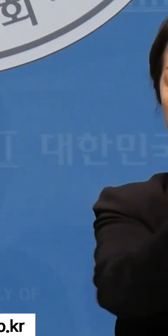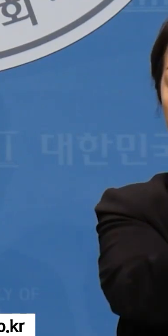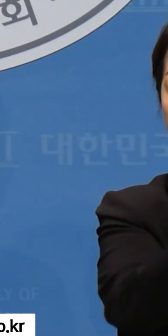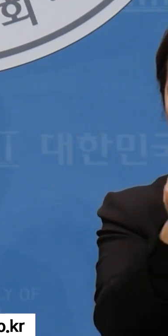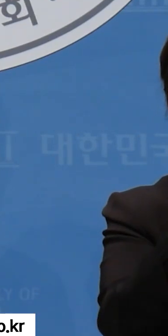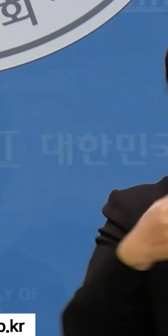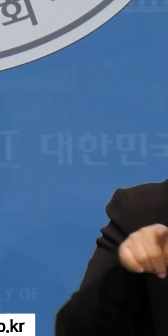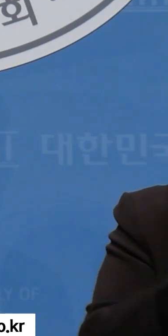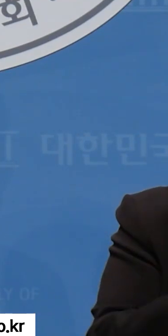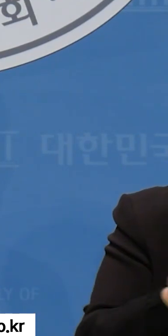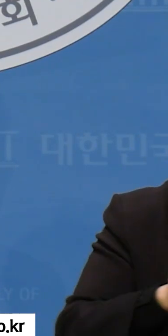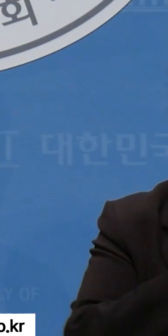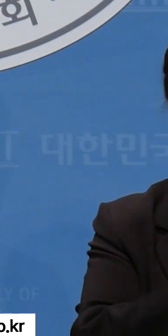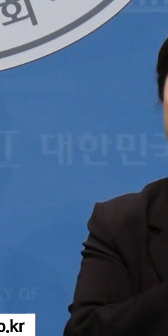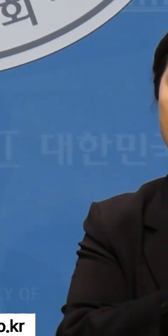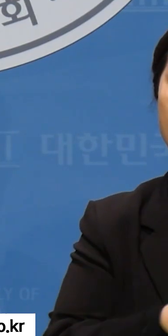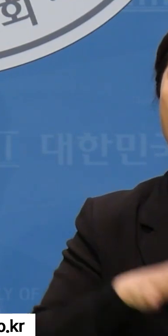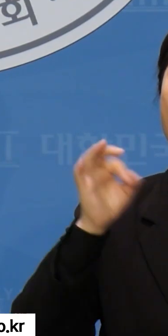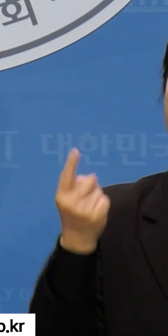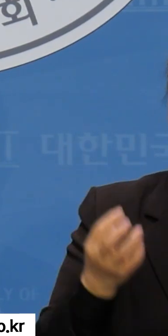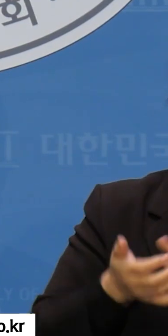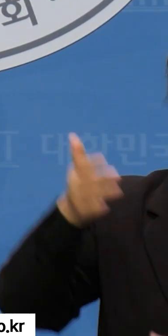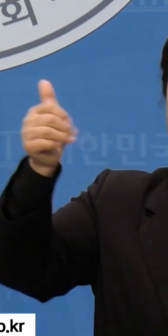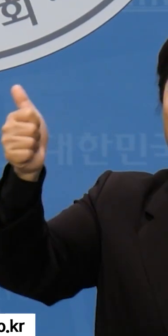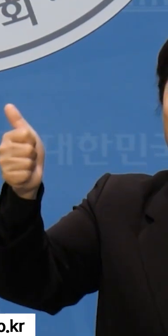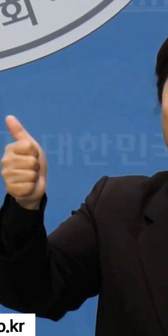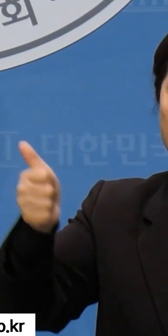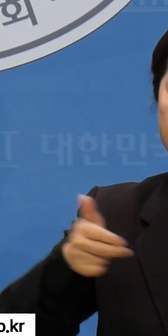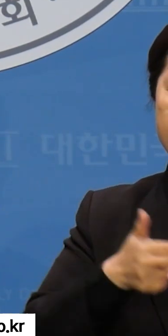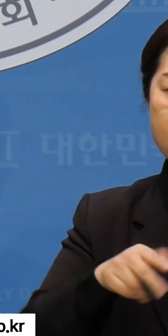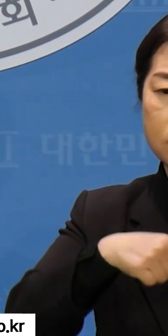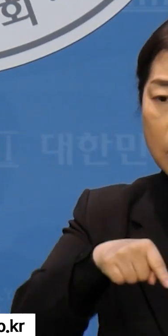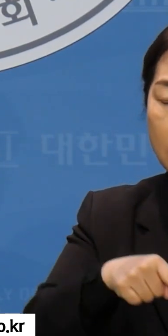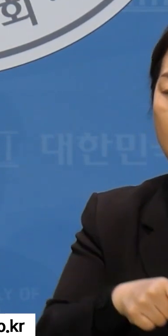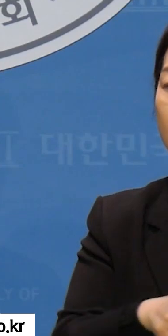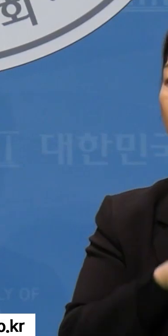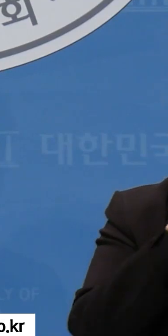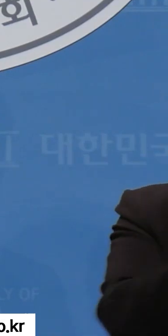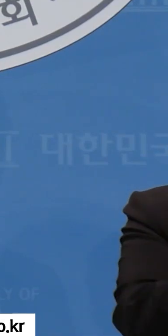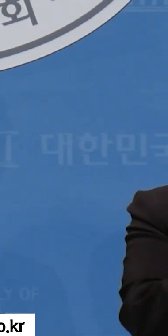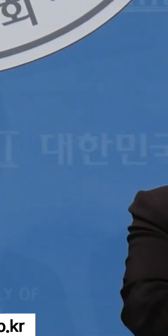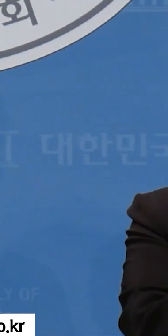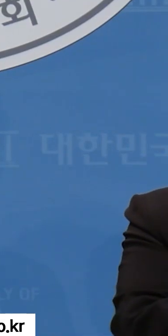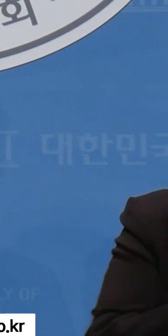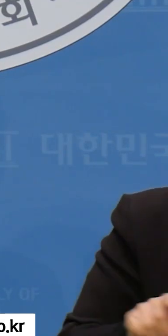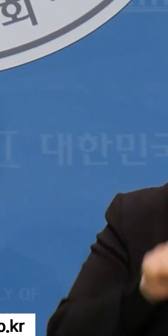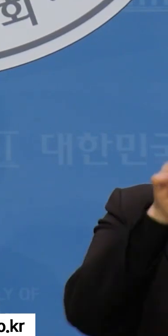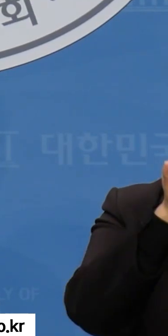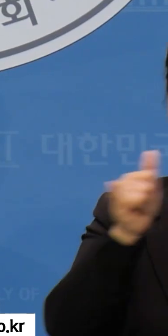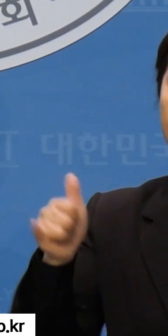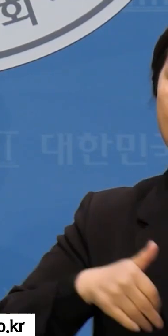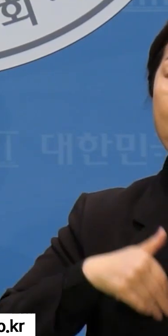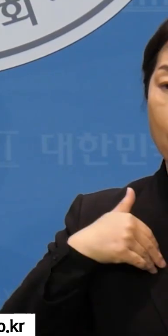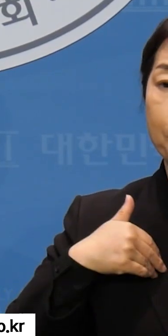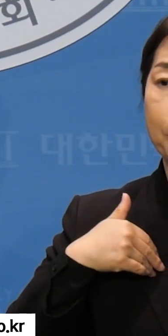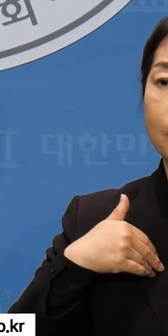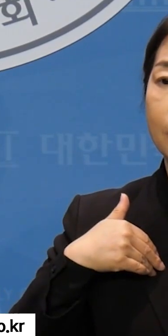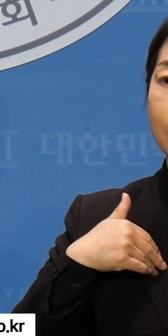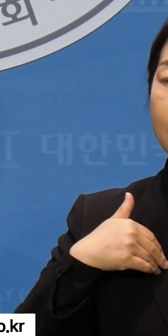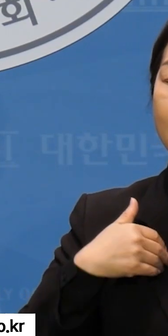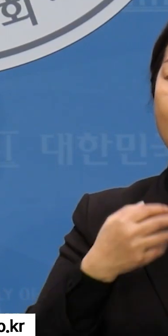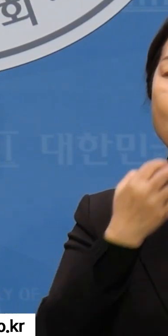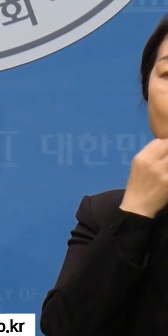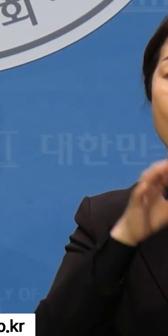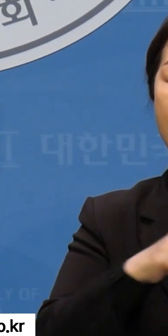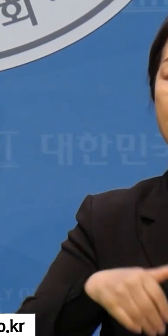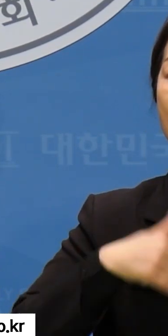함께 하겠습니다. 오세훈 시장의 폭주 적극적으로 막아내고 시민의 봄, 서울의